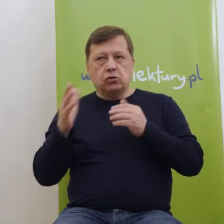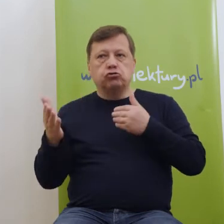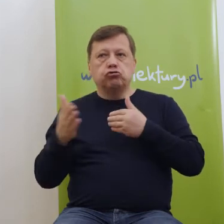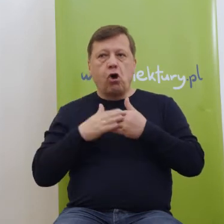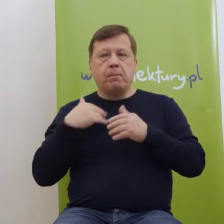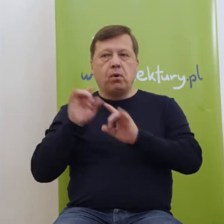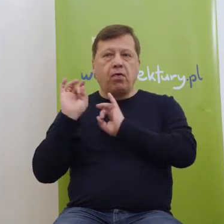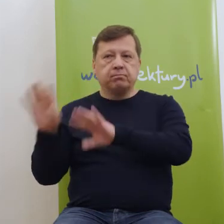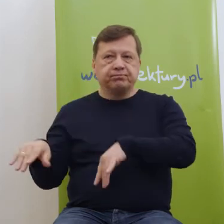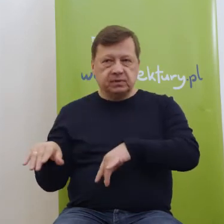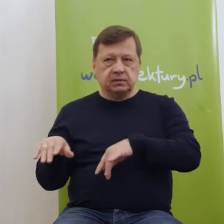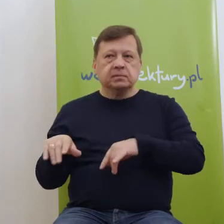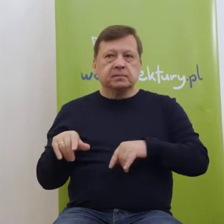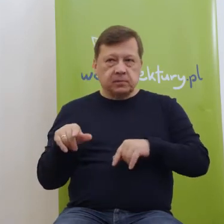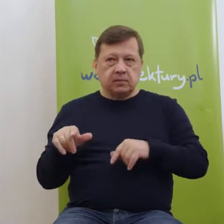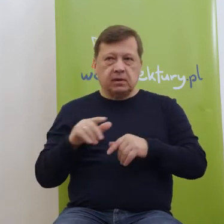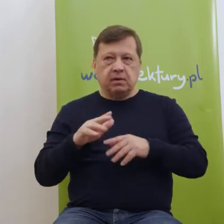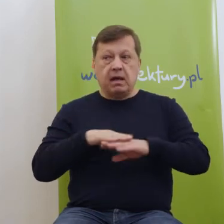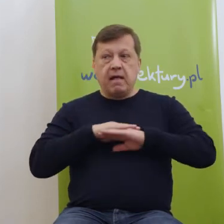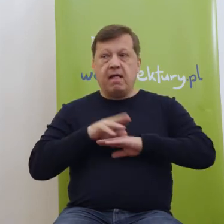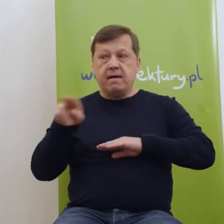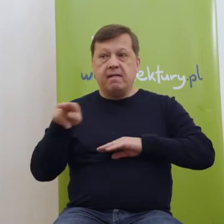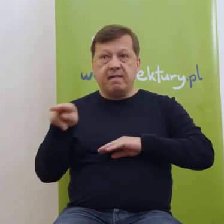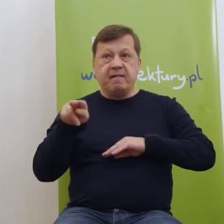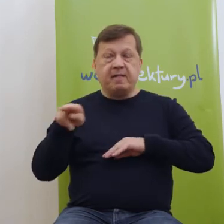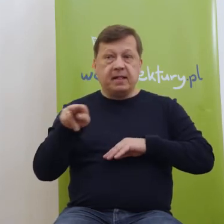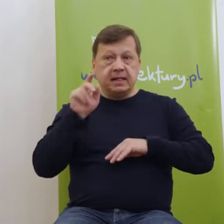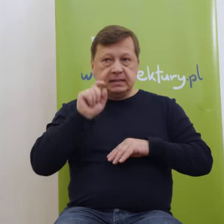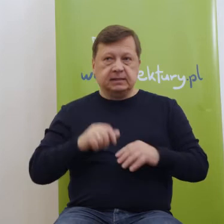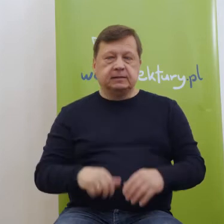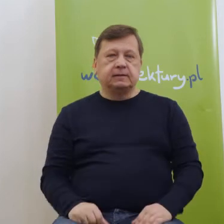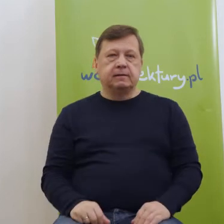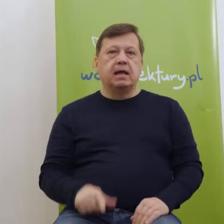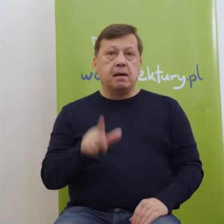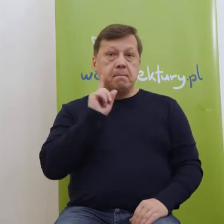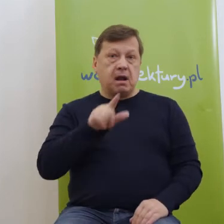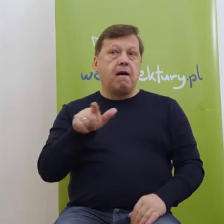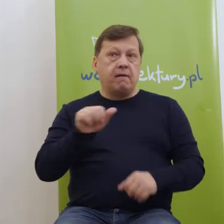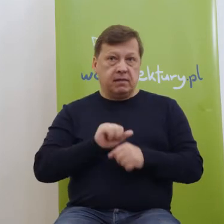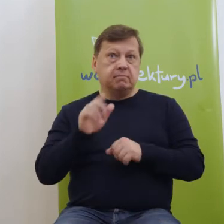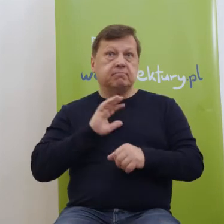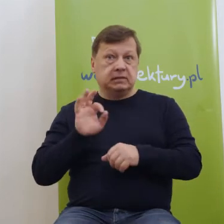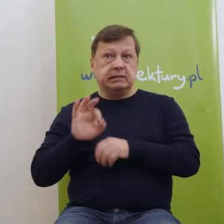porzucił, zostawił bez słowa. No i on jest opresyjny rzeczywiście, to nawet